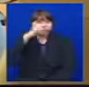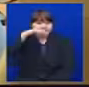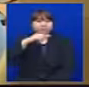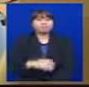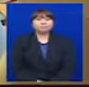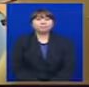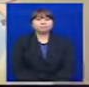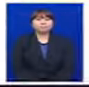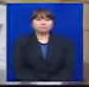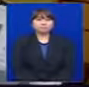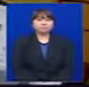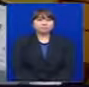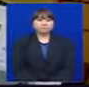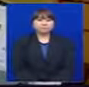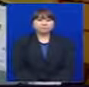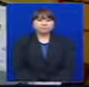ย